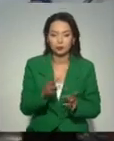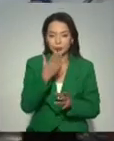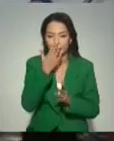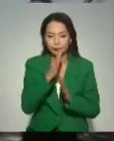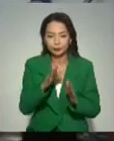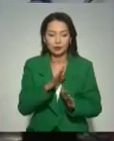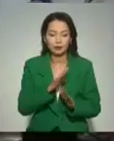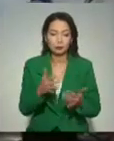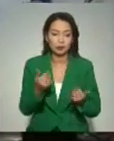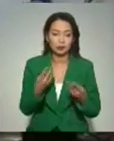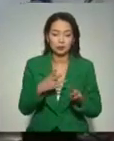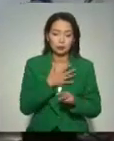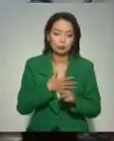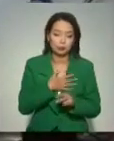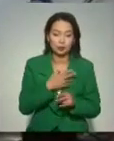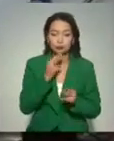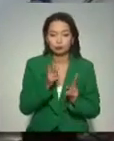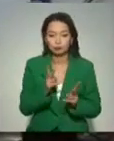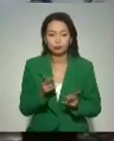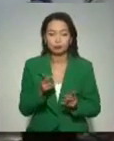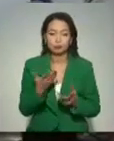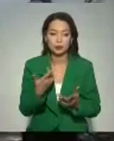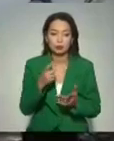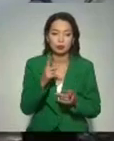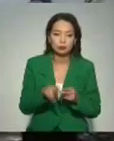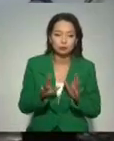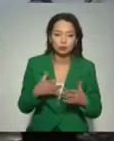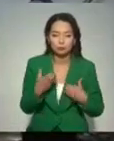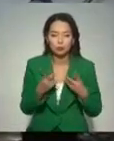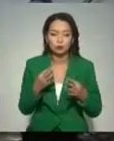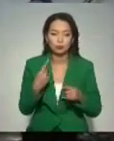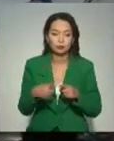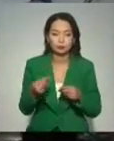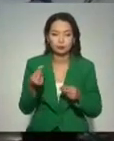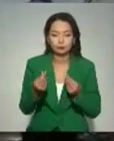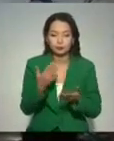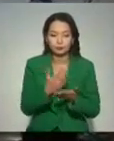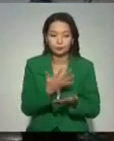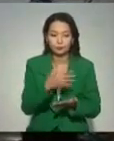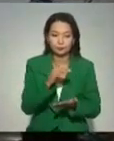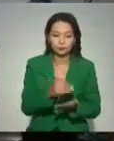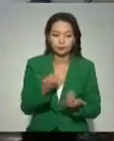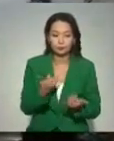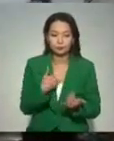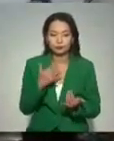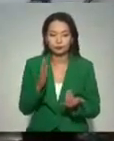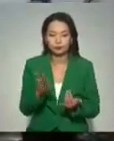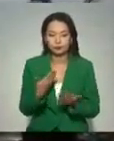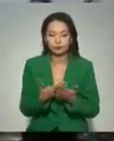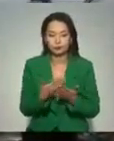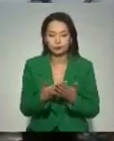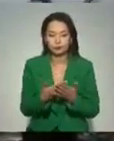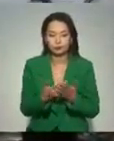я спокойно, можно готовить, не переживая, что газ закончится. Ну и, конечно, большая разница в оплате. Вместо 50 тысяч тенге сейчас будет выходить